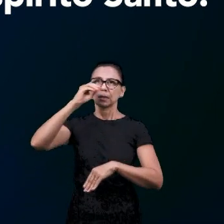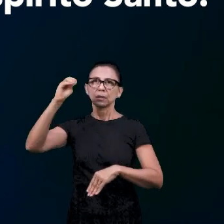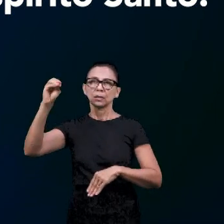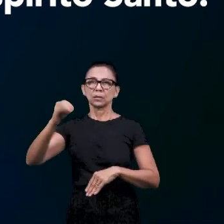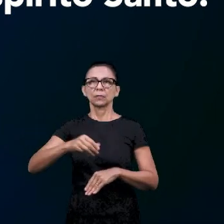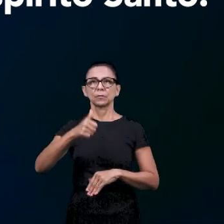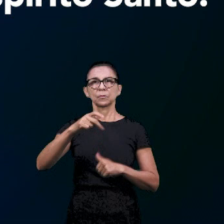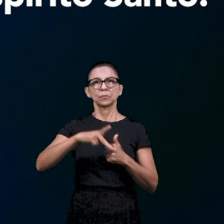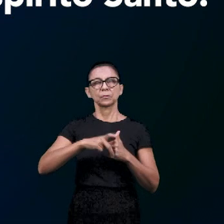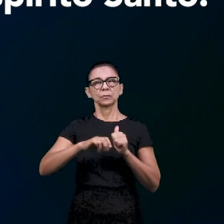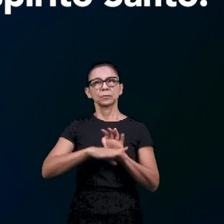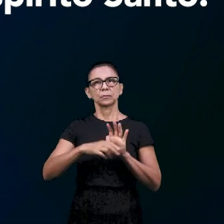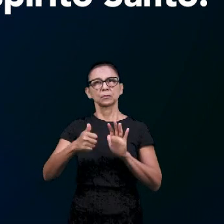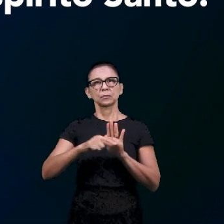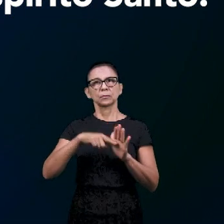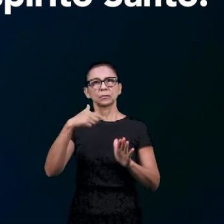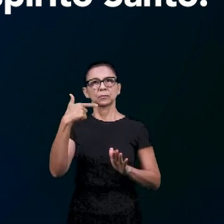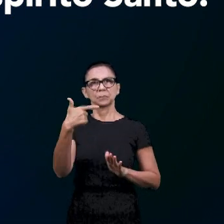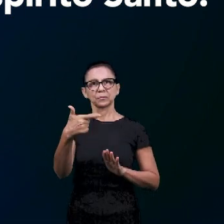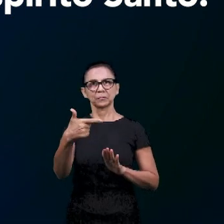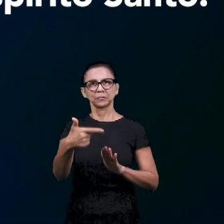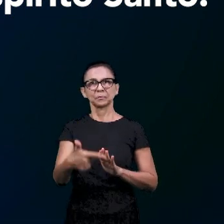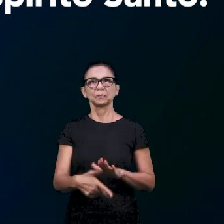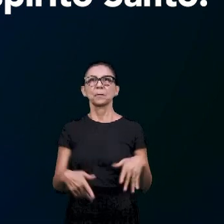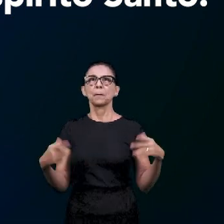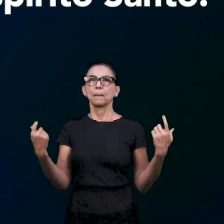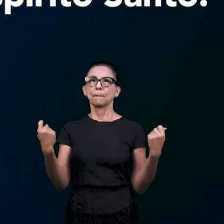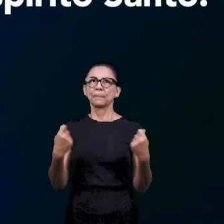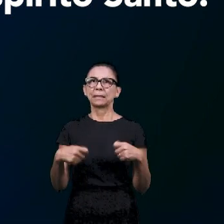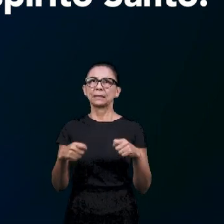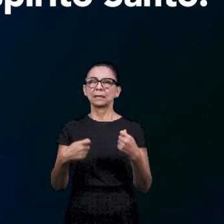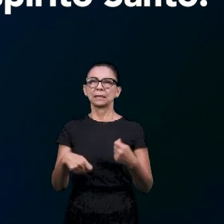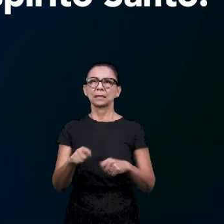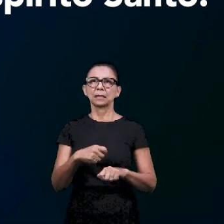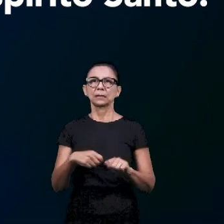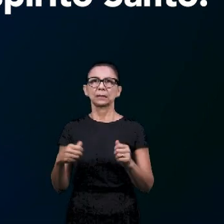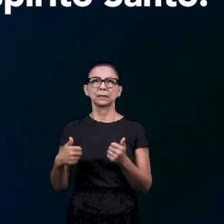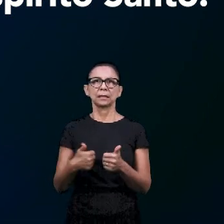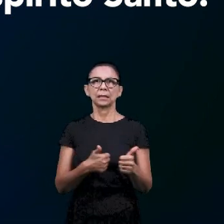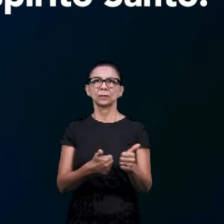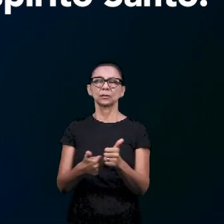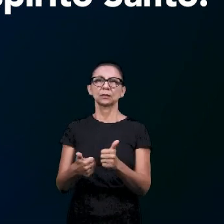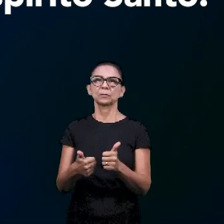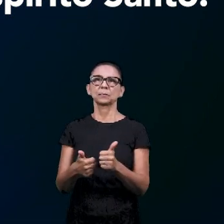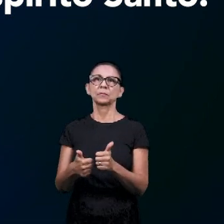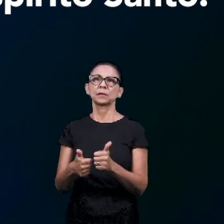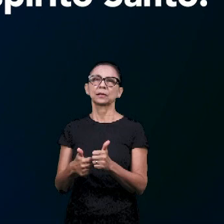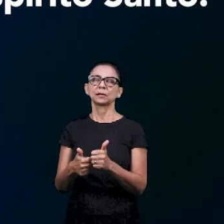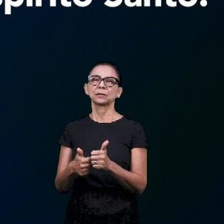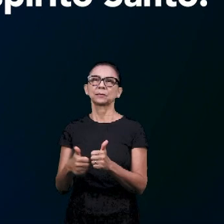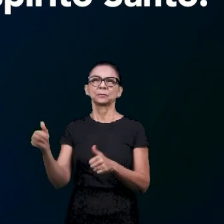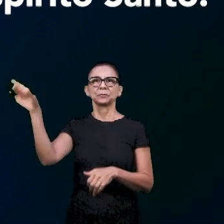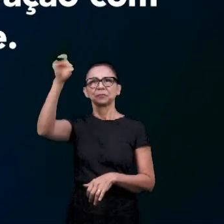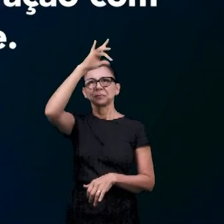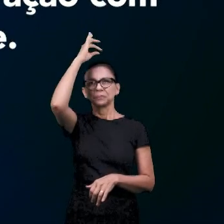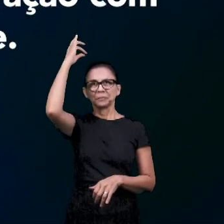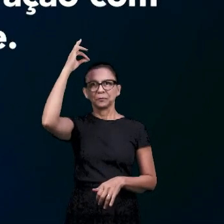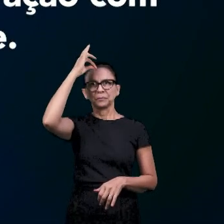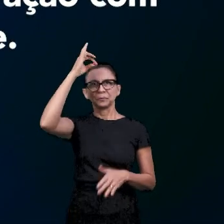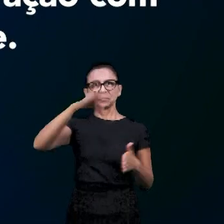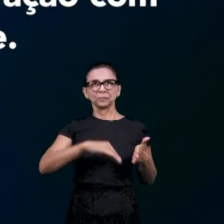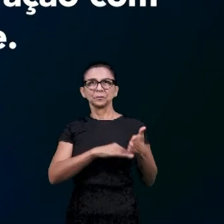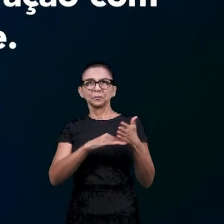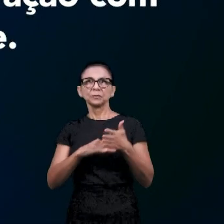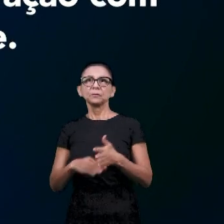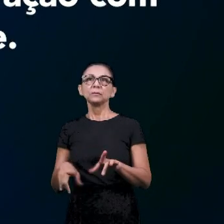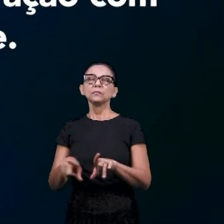aussi en 1 Pierre, chapitre 1, verset 2, nous avons besoin d'être guidés par le Saint-Esprit. Et aussi la